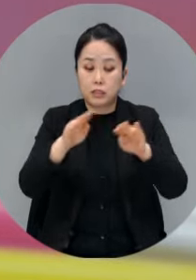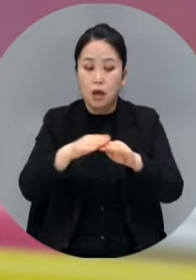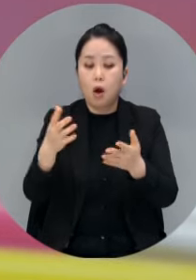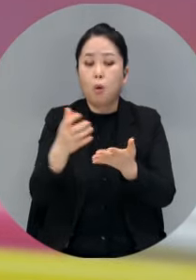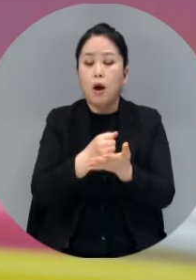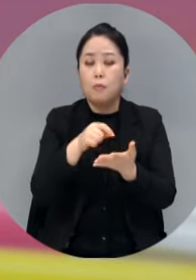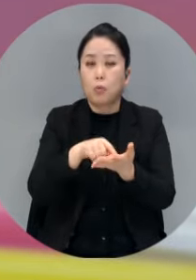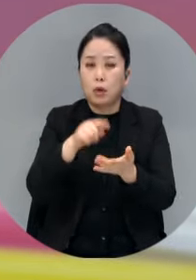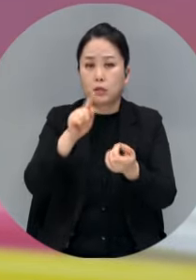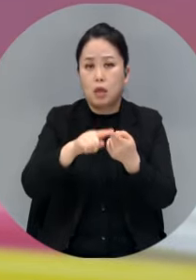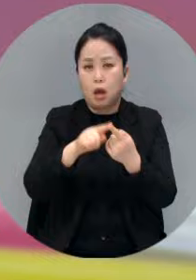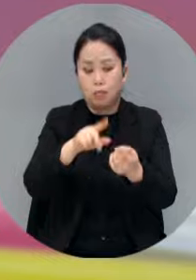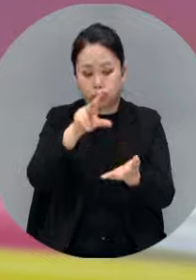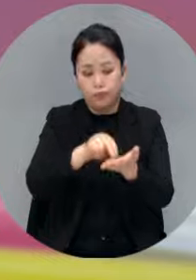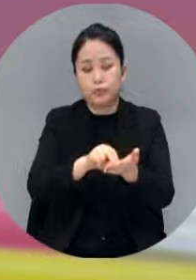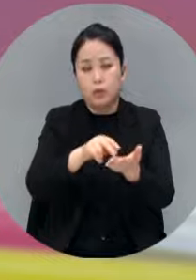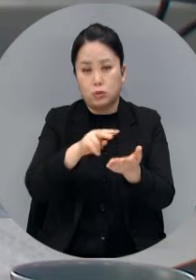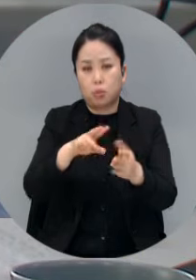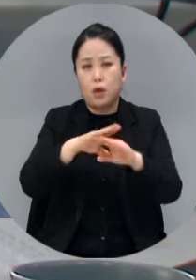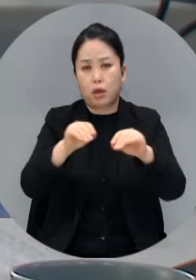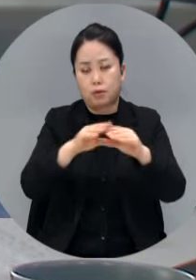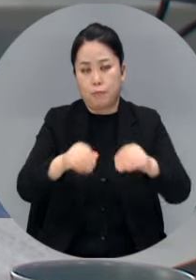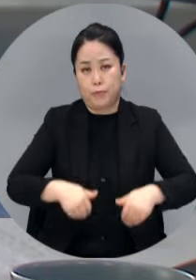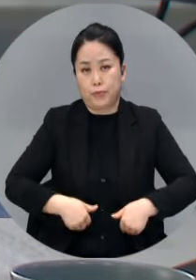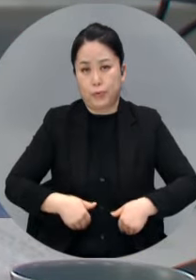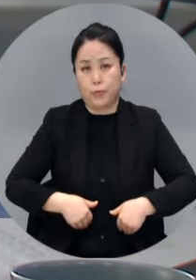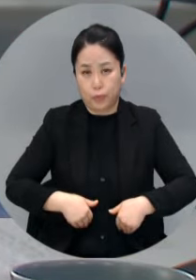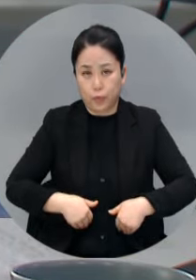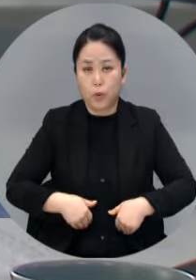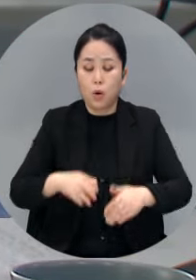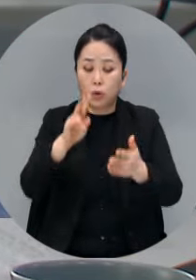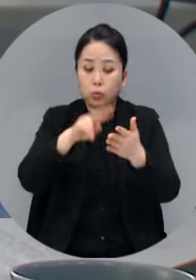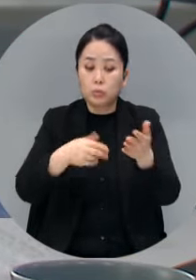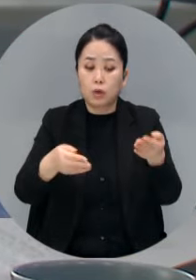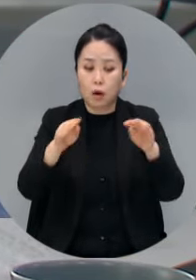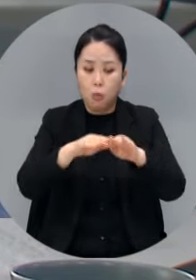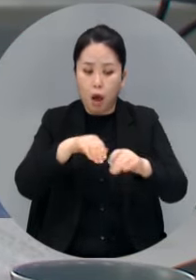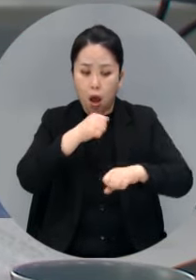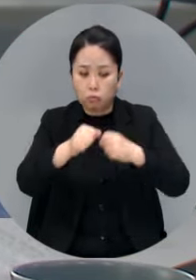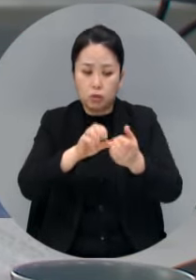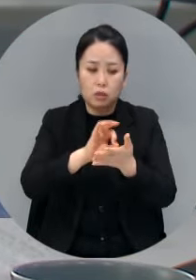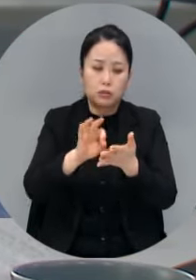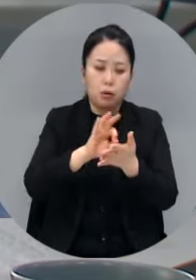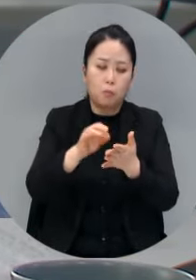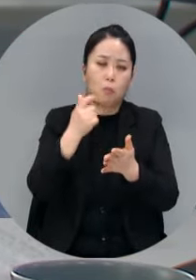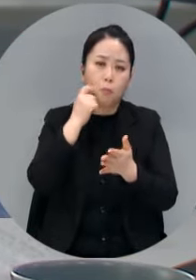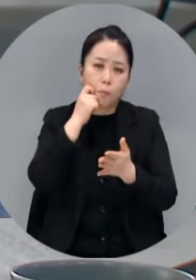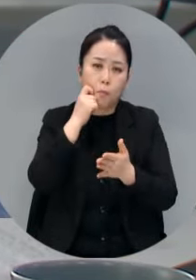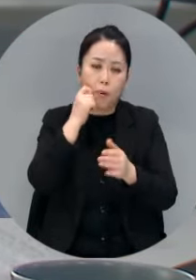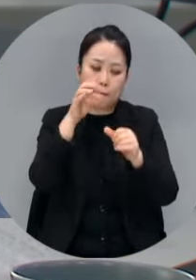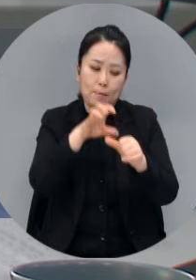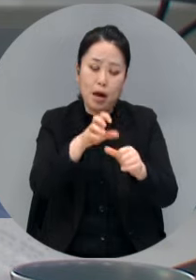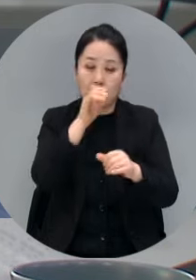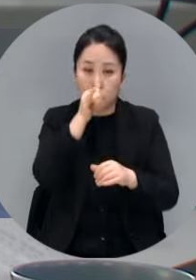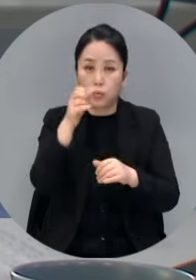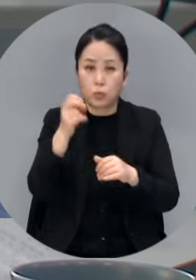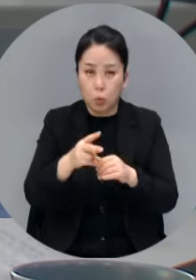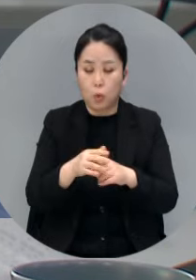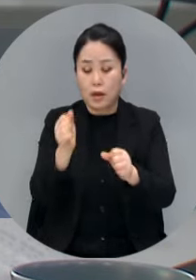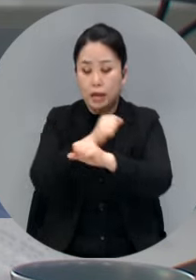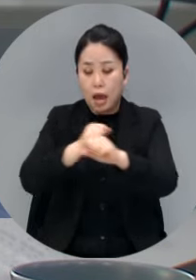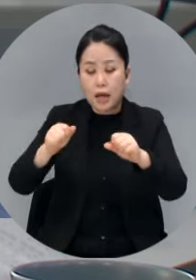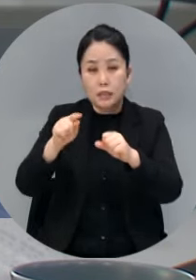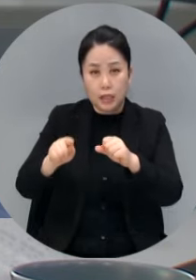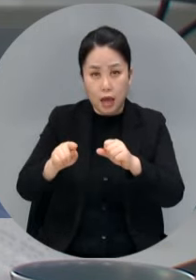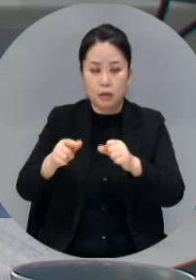합니다. 도서관을 함부로 이용하지 못하고 제한을 받고 있다는 것, 강당이라든지 체육관 등의 시설을 이용하지 못하고